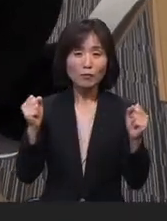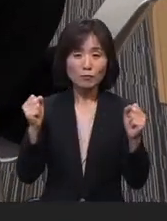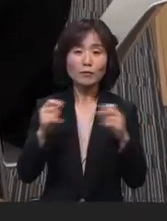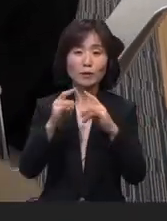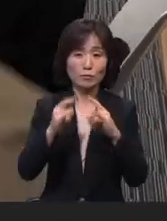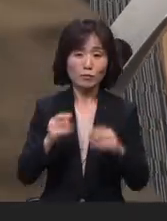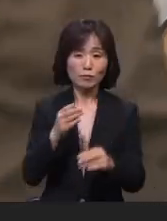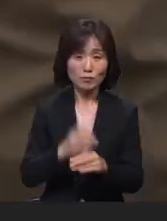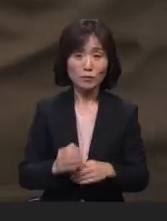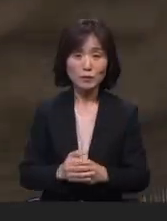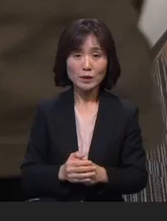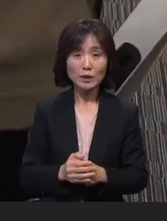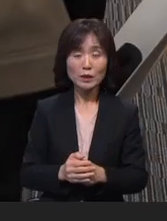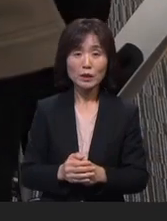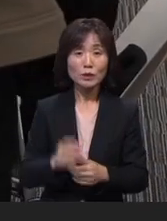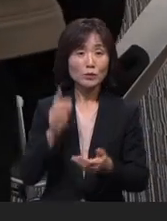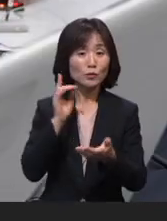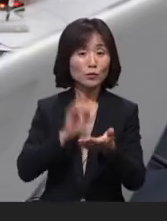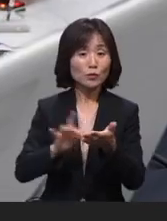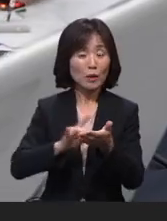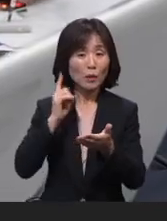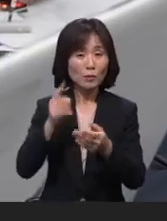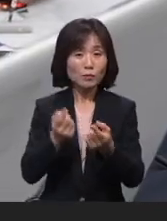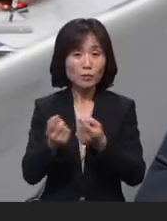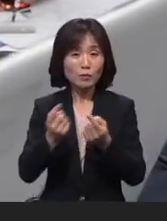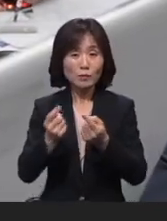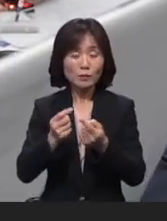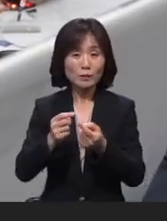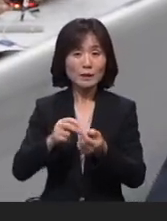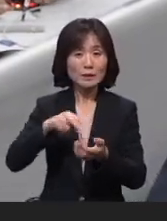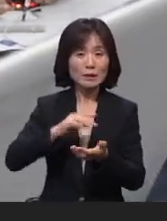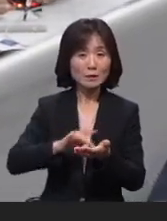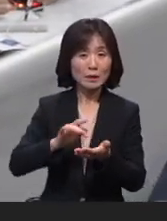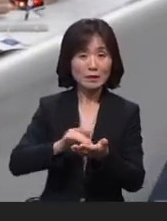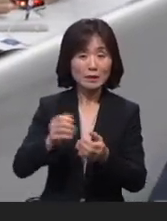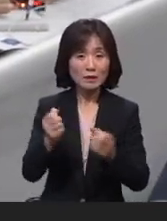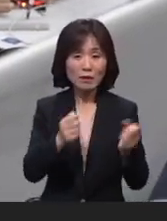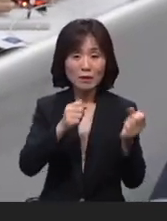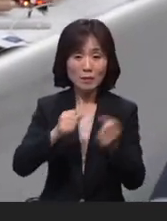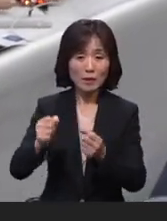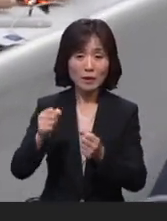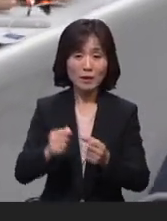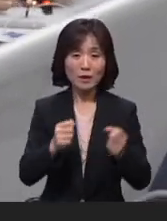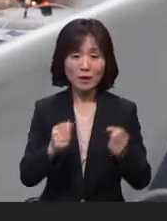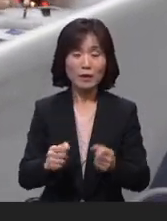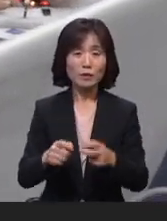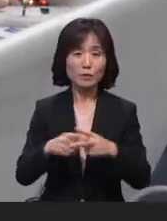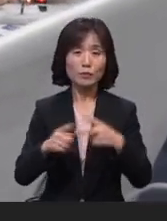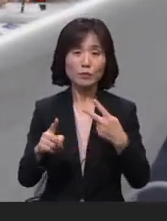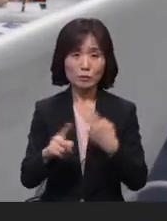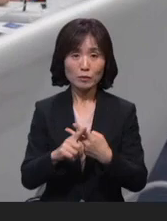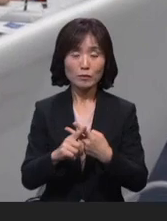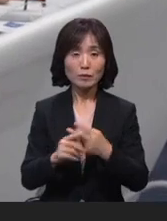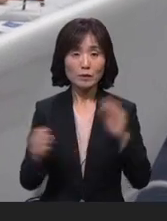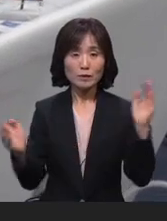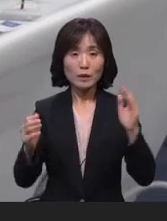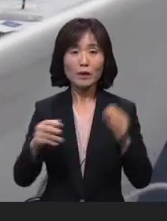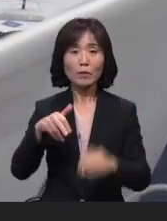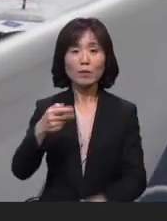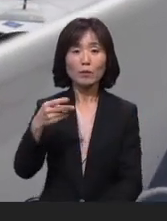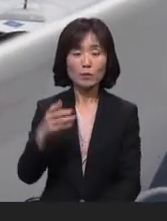휴대폰으로 작동하는 스마트 썰매와 르돌프 무드 등을 만들어보는 초중등 대상의 코딩 교육